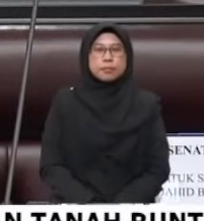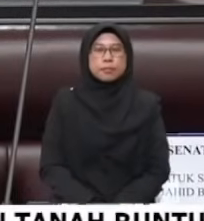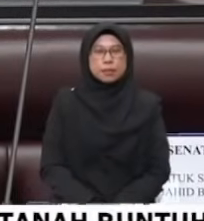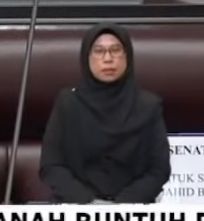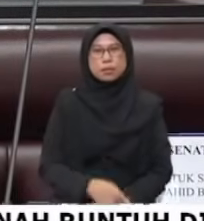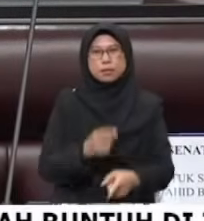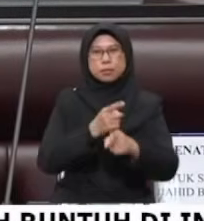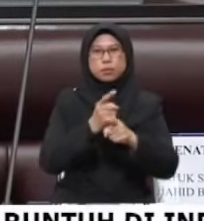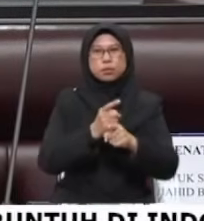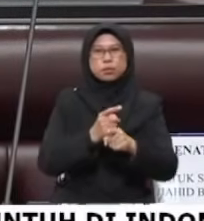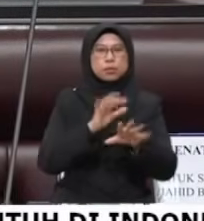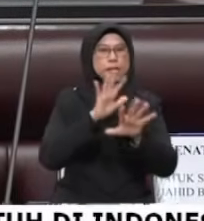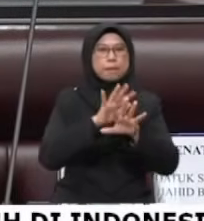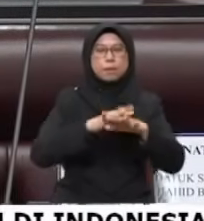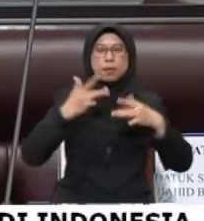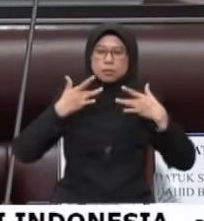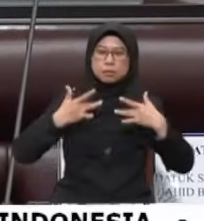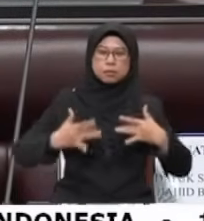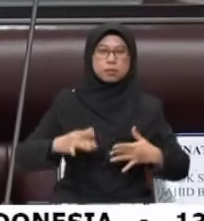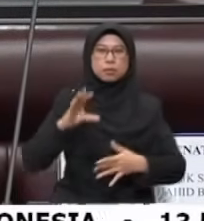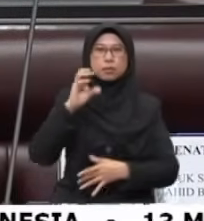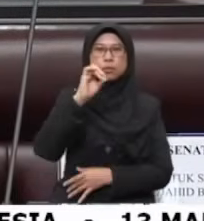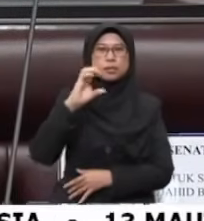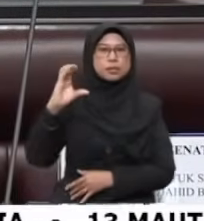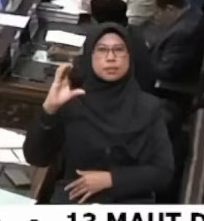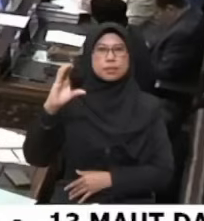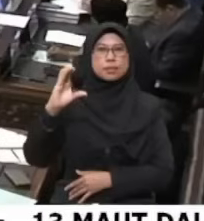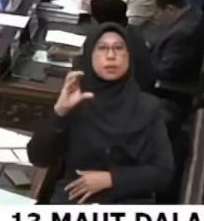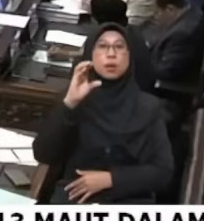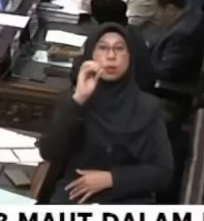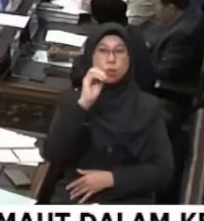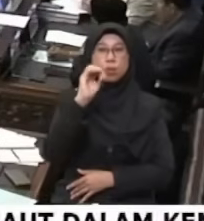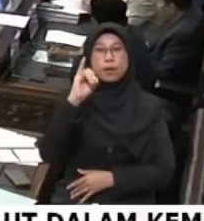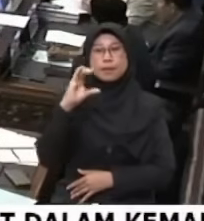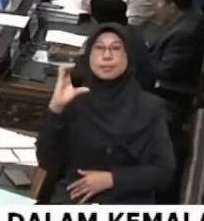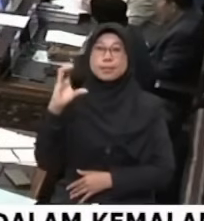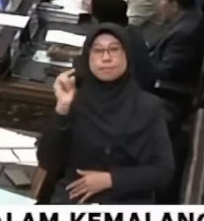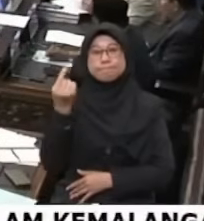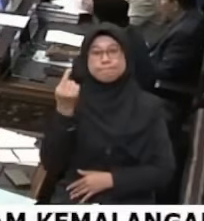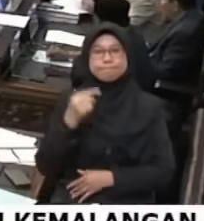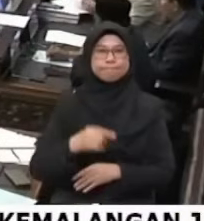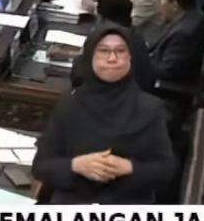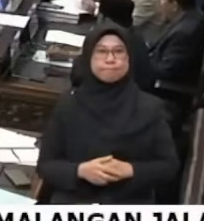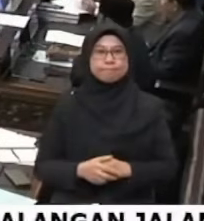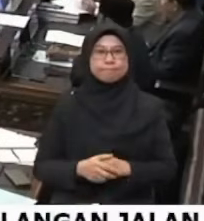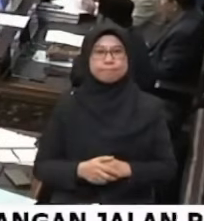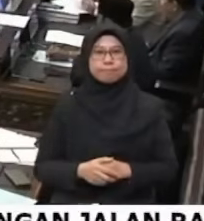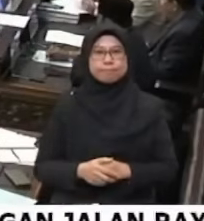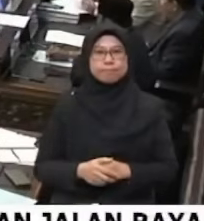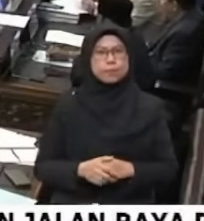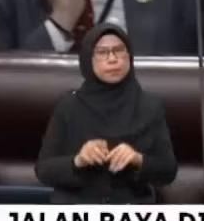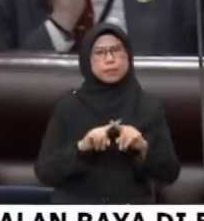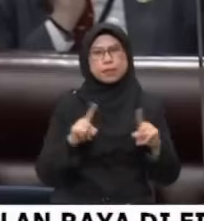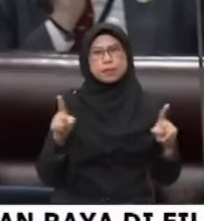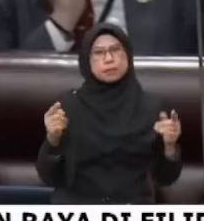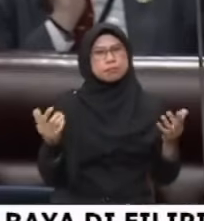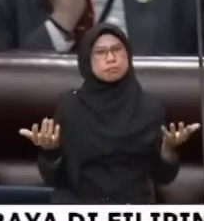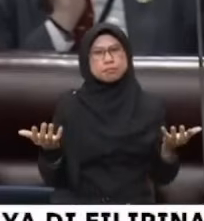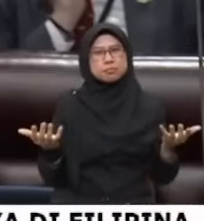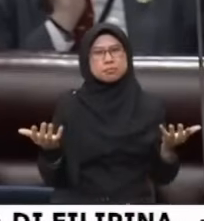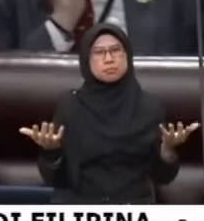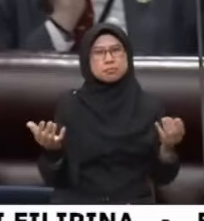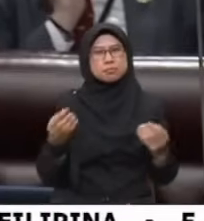memang banyak yang kecewa dengan oic ni oic only tapi apakan daya